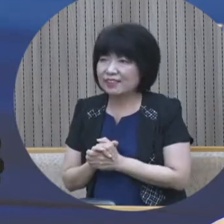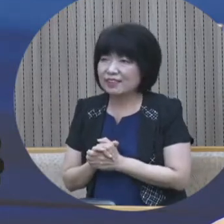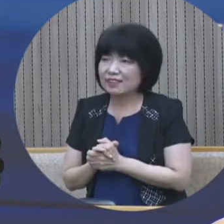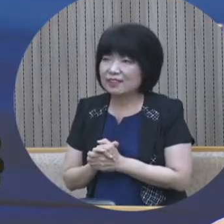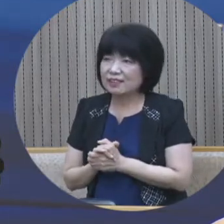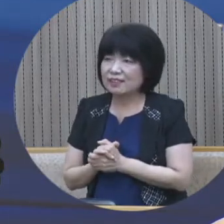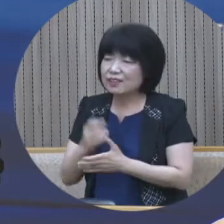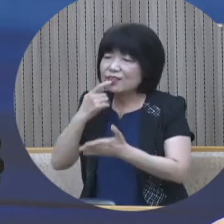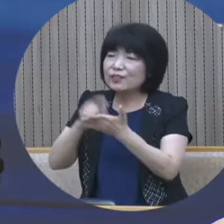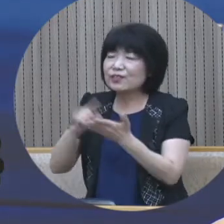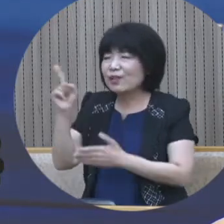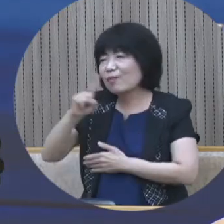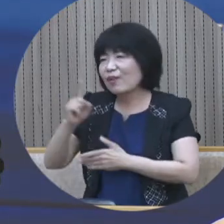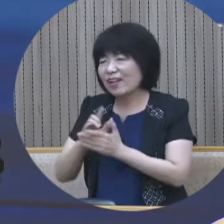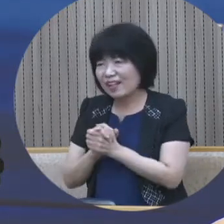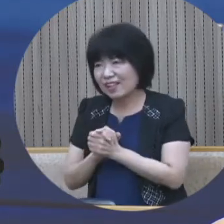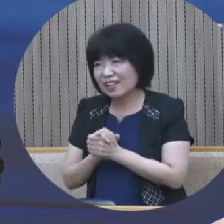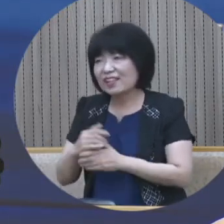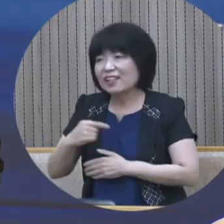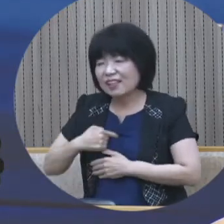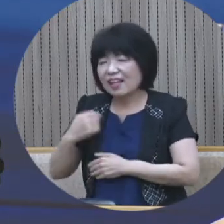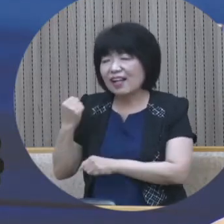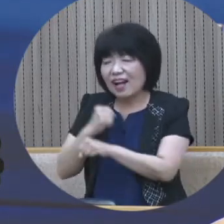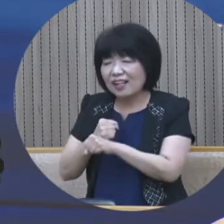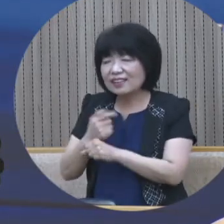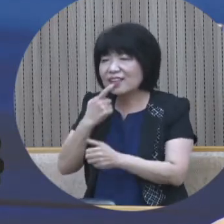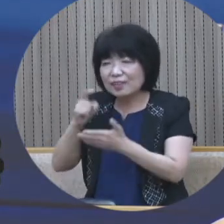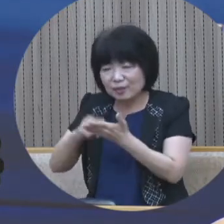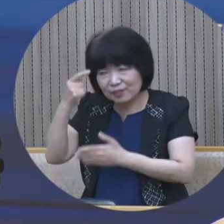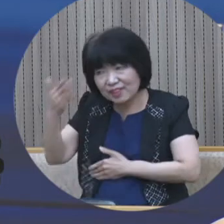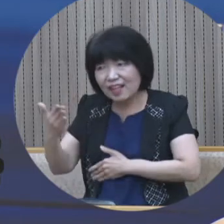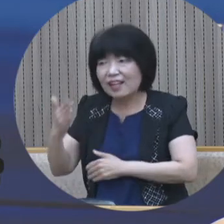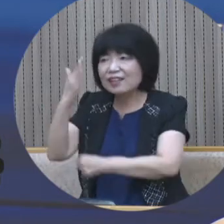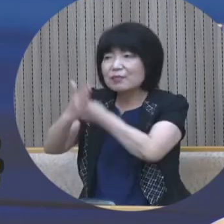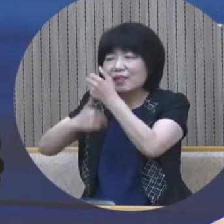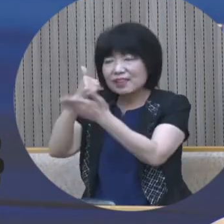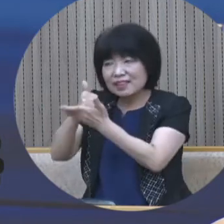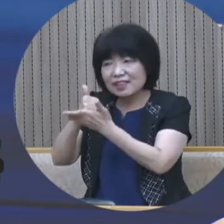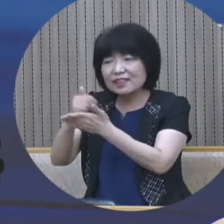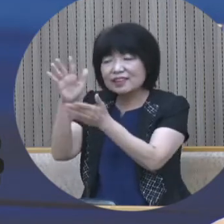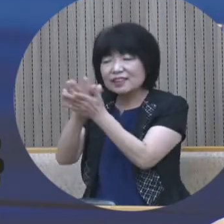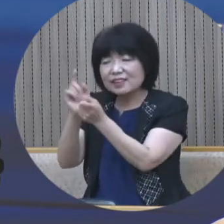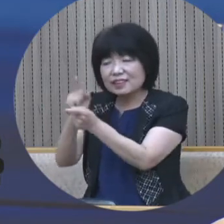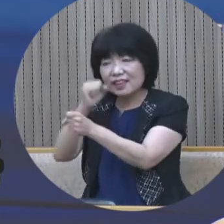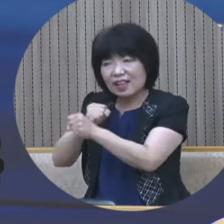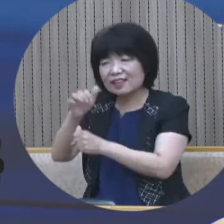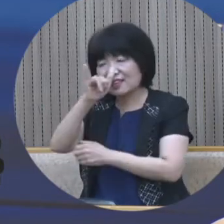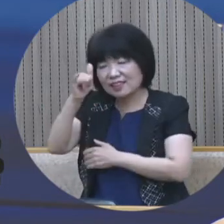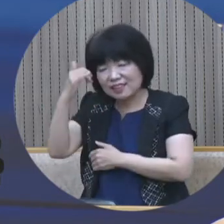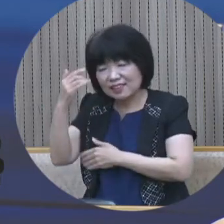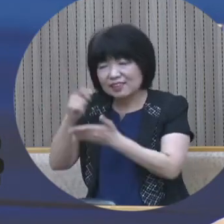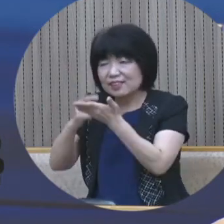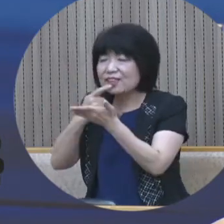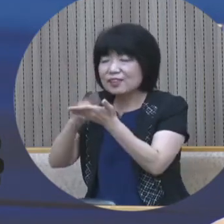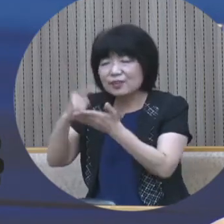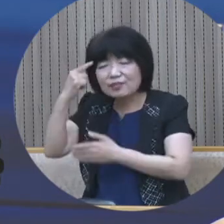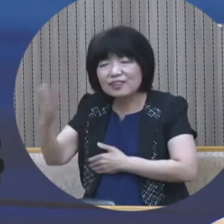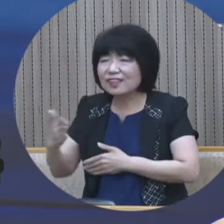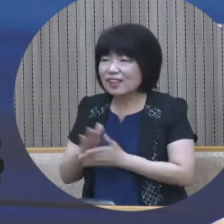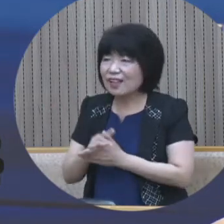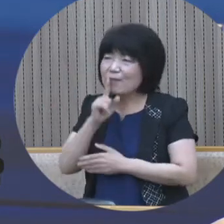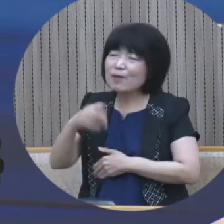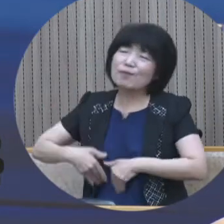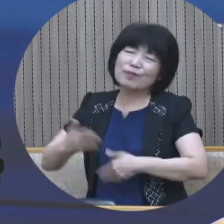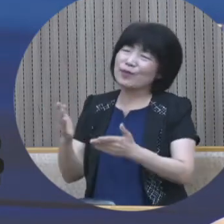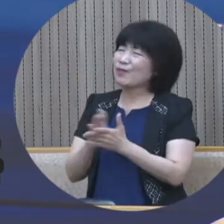뭐가 쉬워요? 내가 하는 게 쉬워요? 하나님이 친히 하시는 게 쉬워요? 더 말할 것도